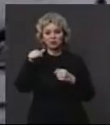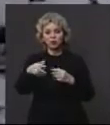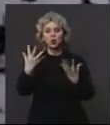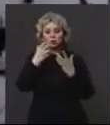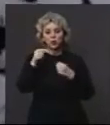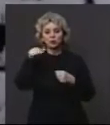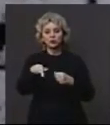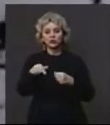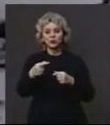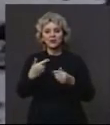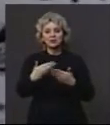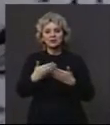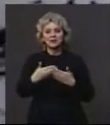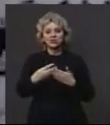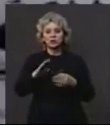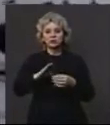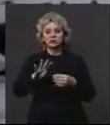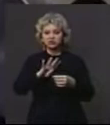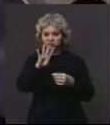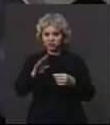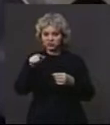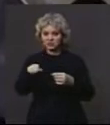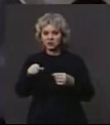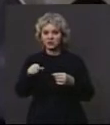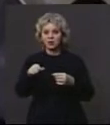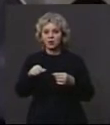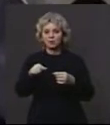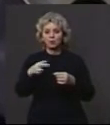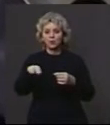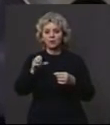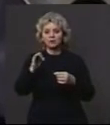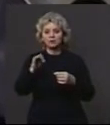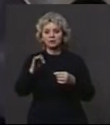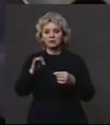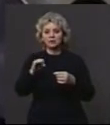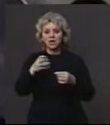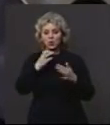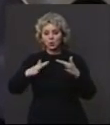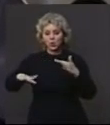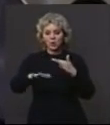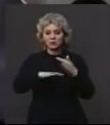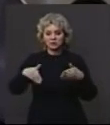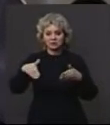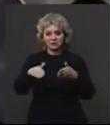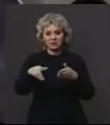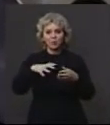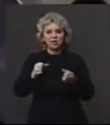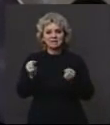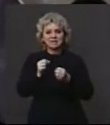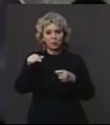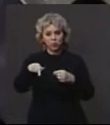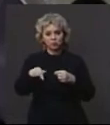Ночью, наверное, часа в 4 по льду, тогда лед, Дон был